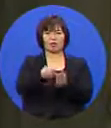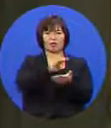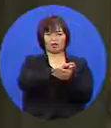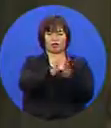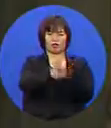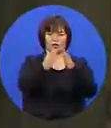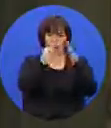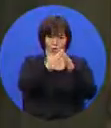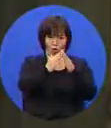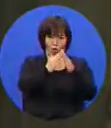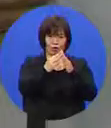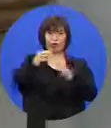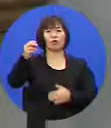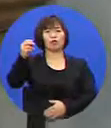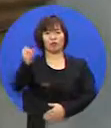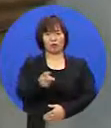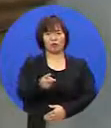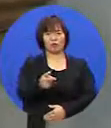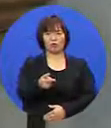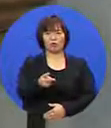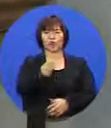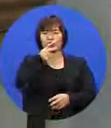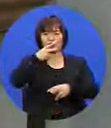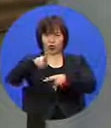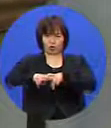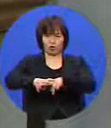유치원 그리고 우물